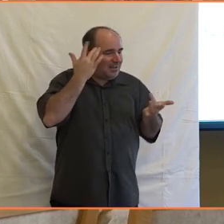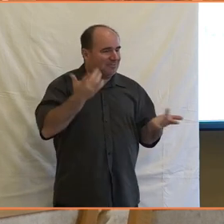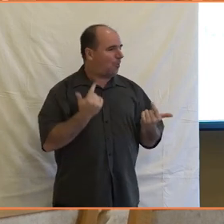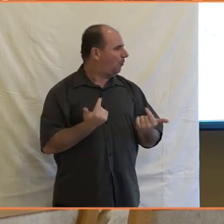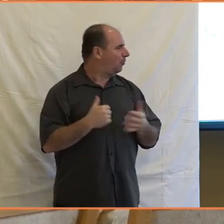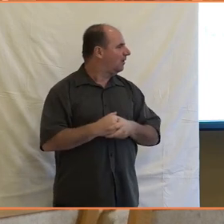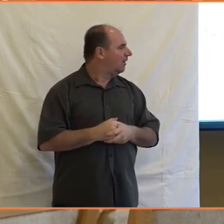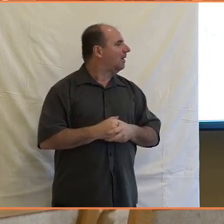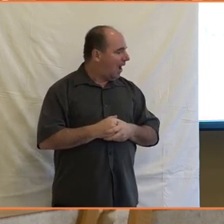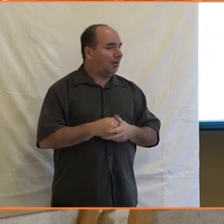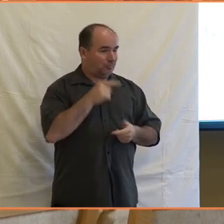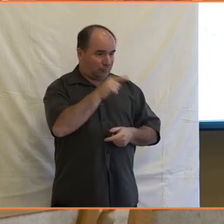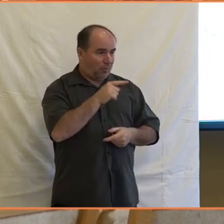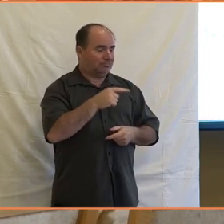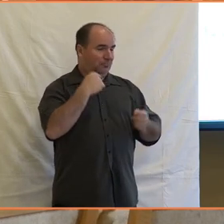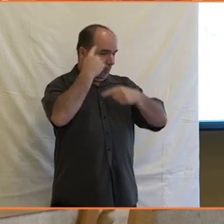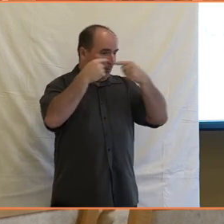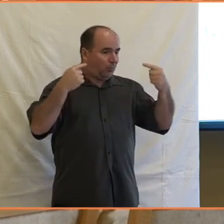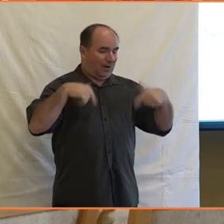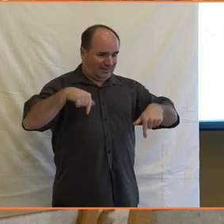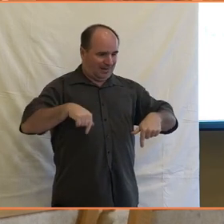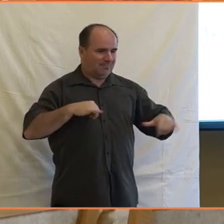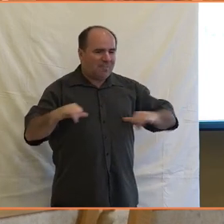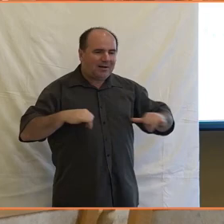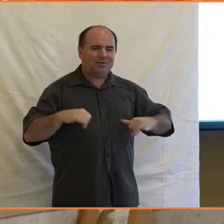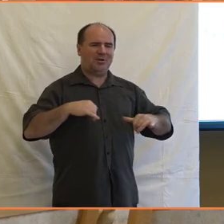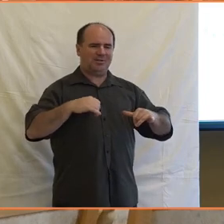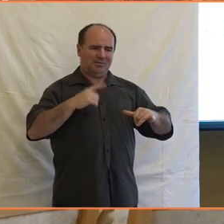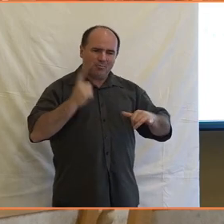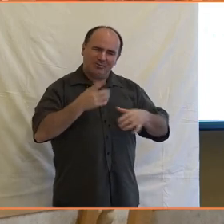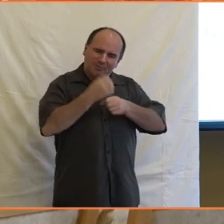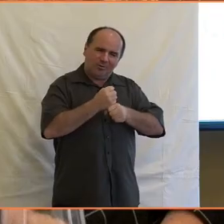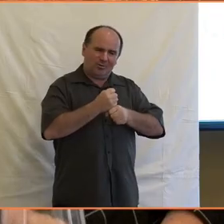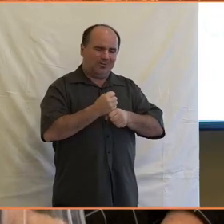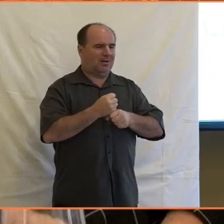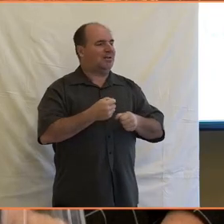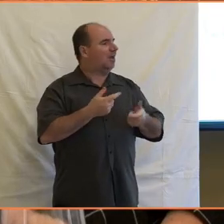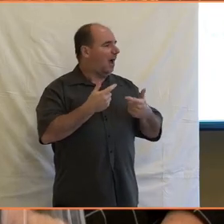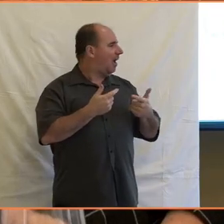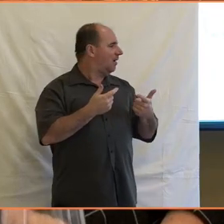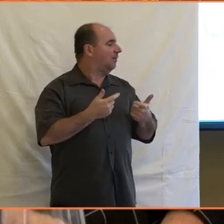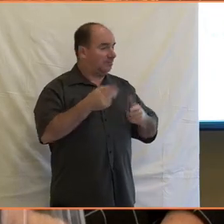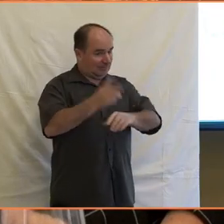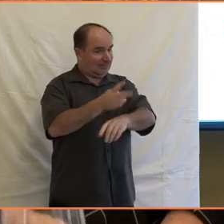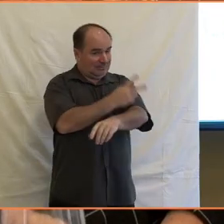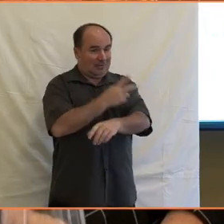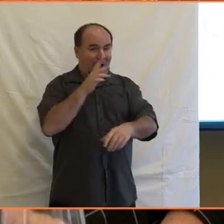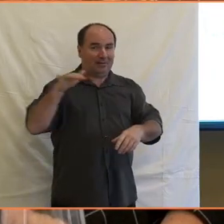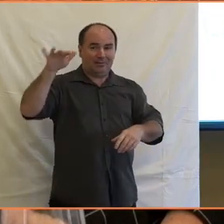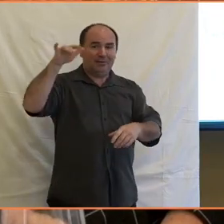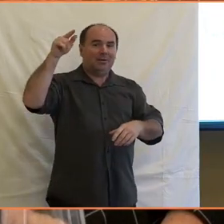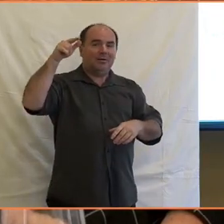že to je vlastně něco, co patří jako k té kultuře. A v té státní správě a vlastně v těch oblastech, které by měly nějakým způsobem pracovat s touhle